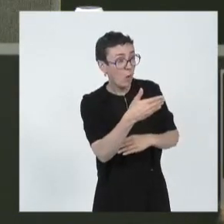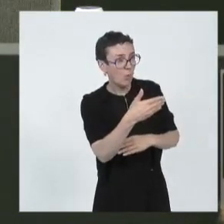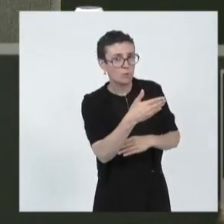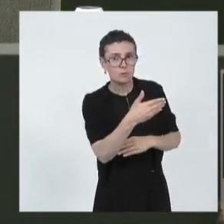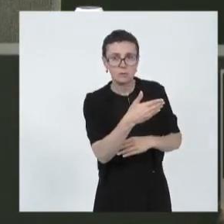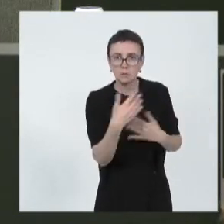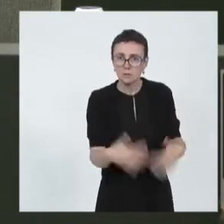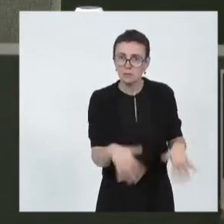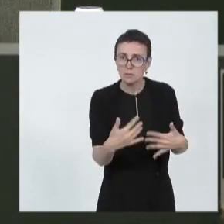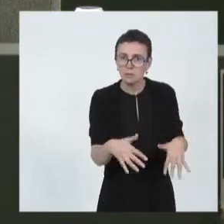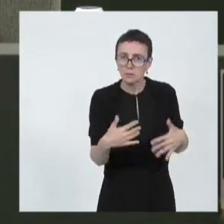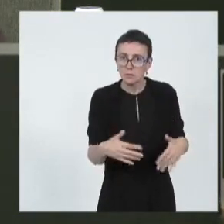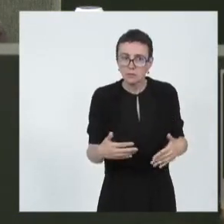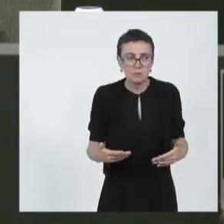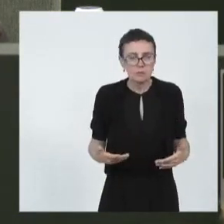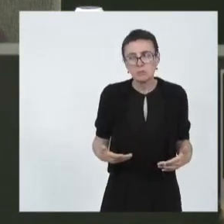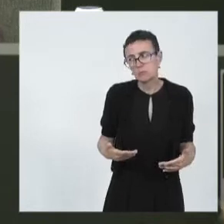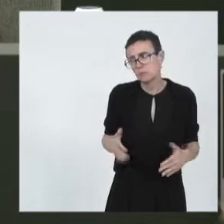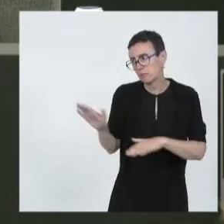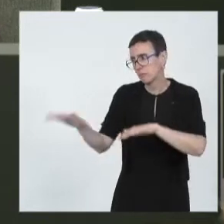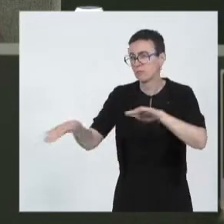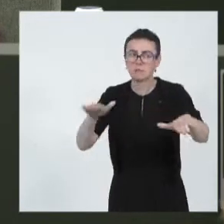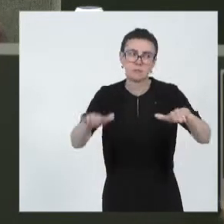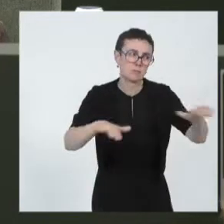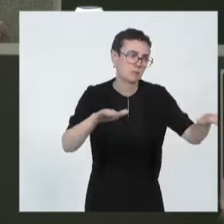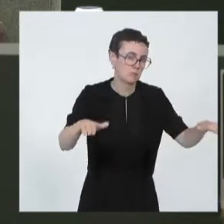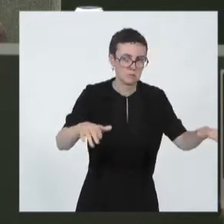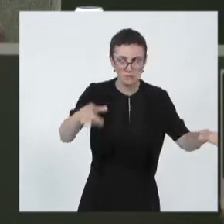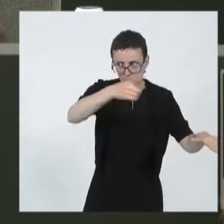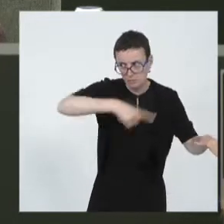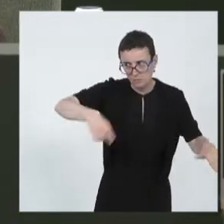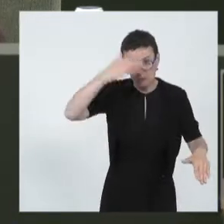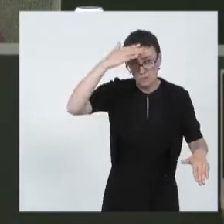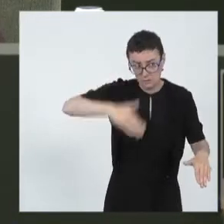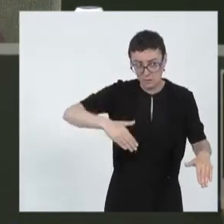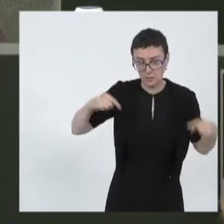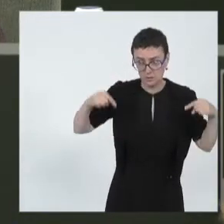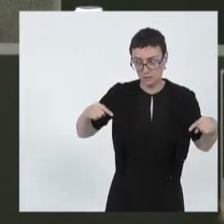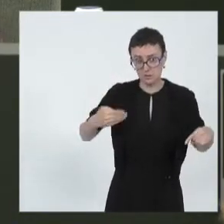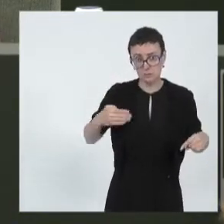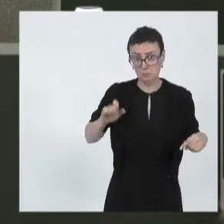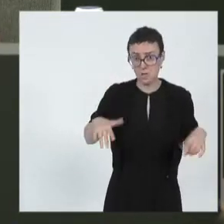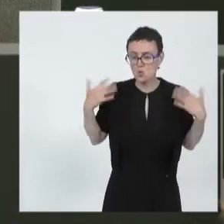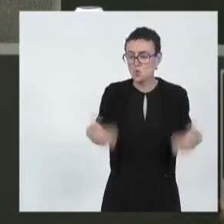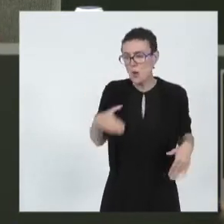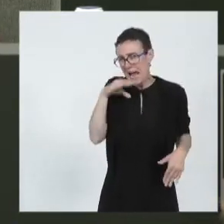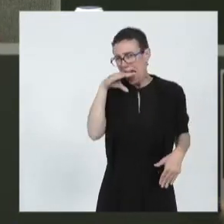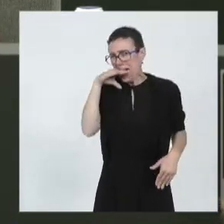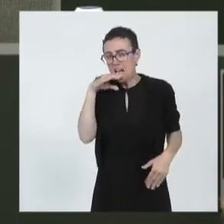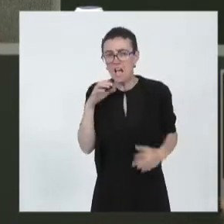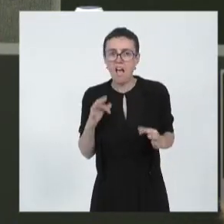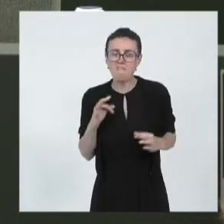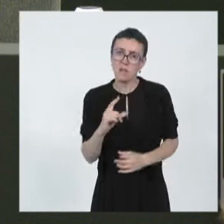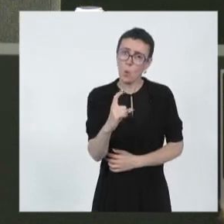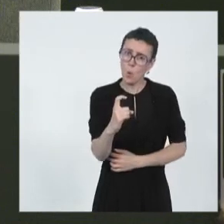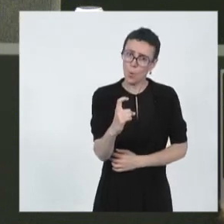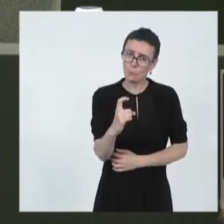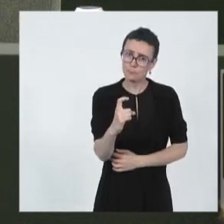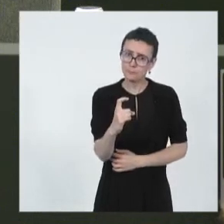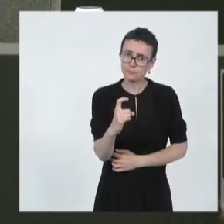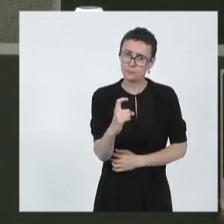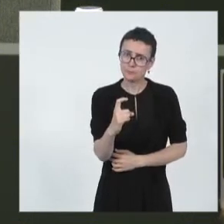que personne ne pourra dire que nous ne connaissons pas la situation de tension sur l'eau dans la métropole. La métropole a besoin de sécuriser